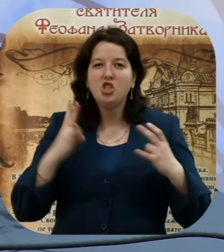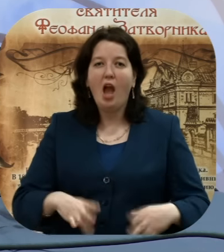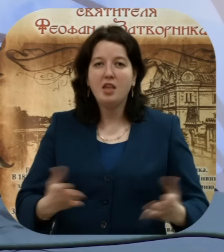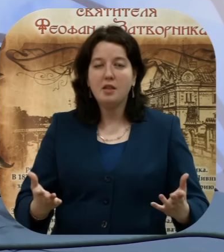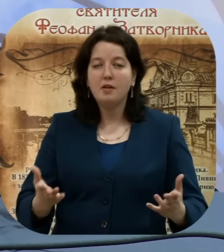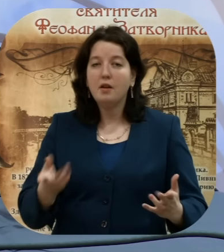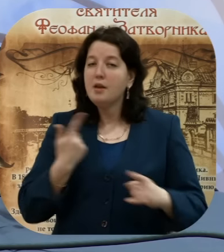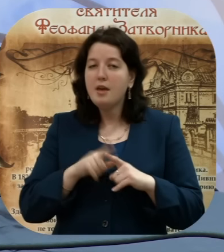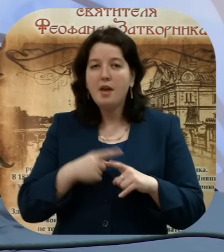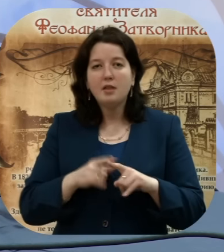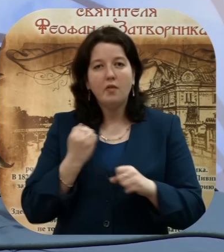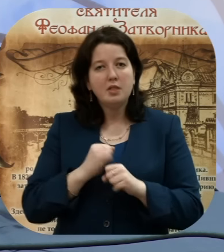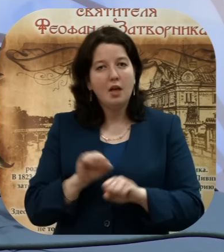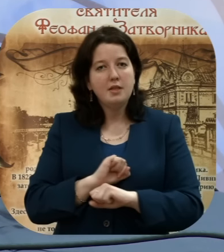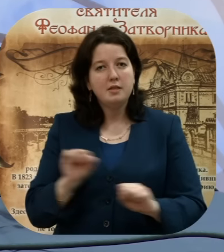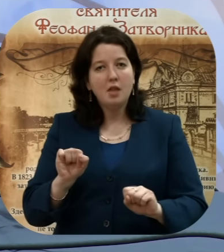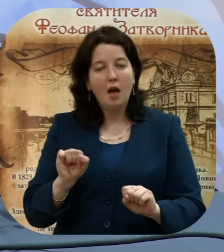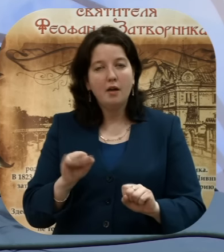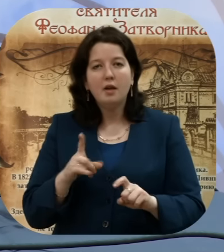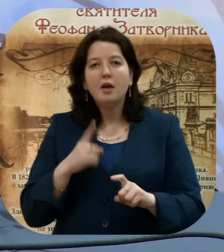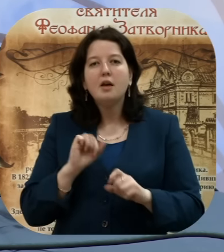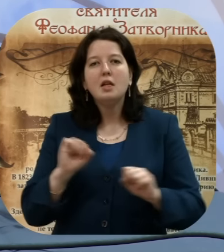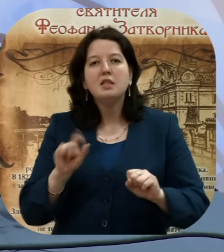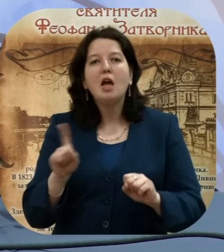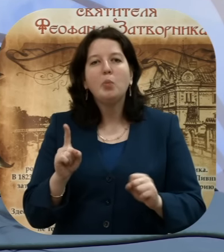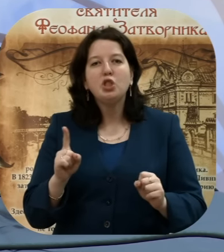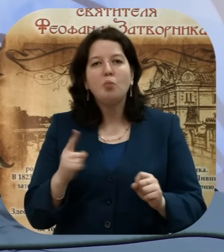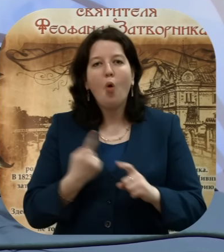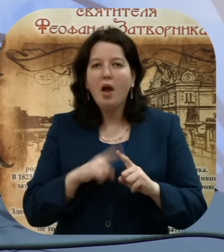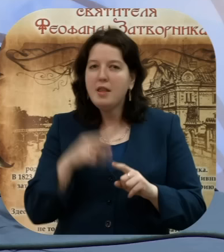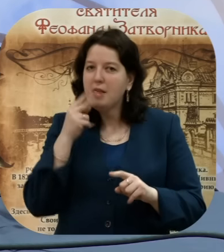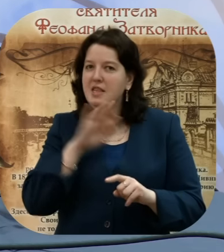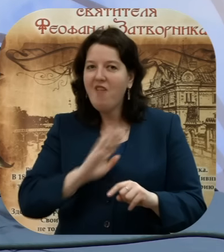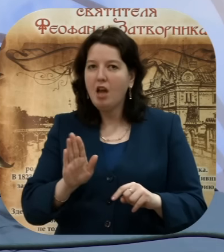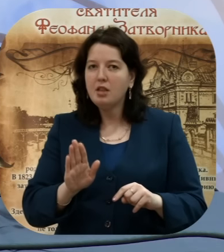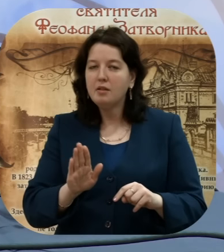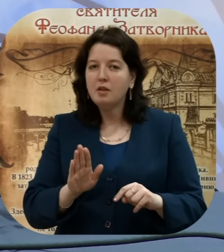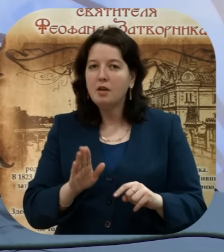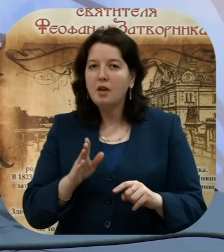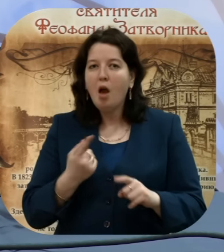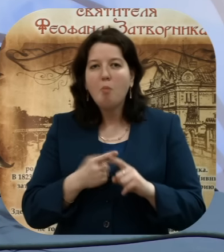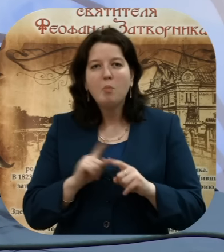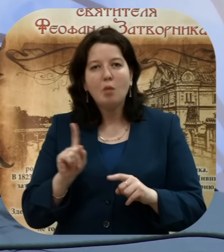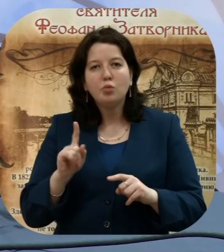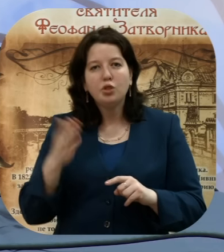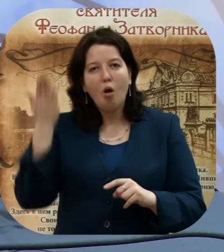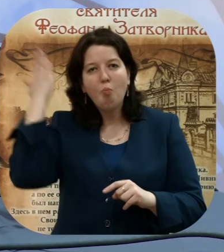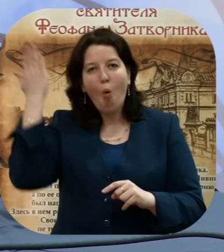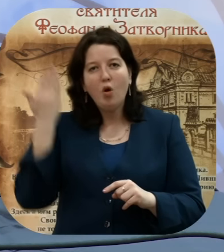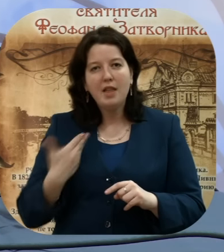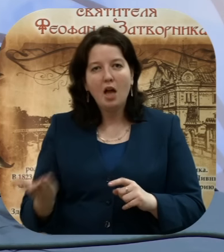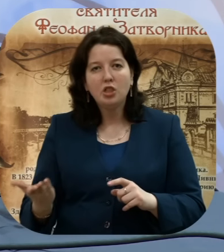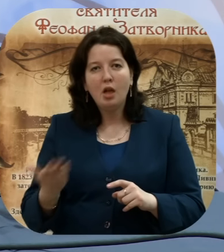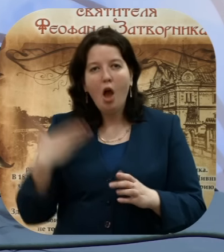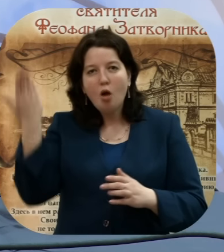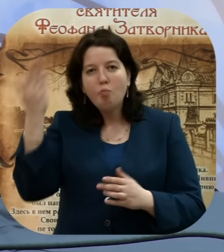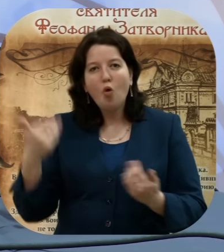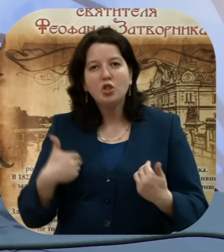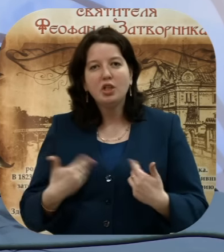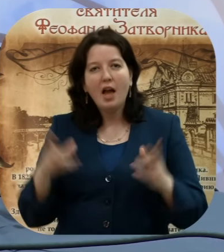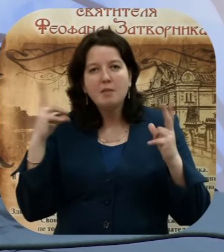Этого делать нельзя. Нельзя почему? Это неверно. Ибо Бог наш, Бог, желает нам